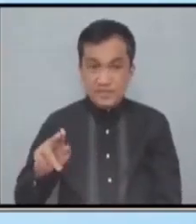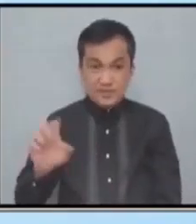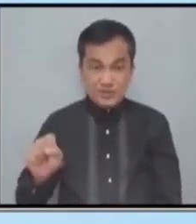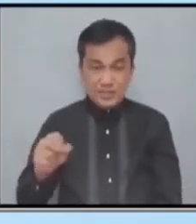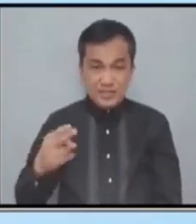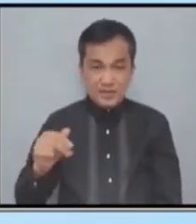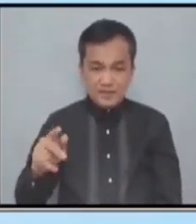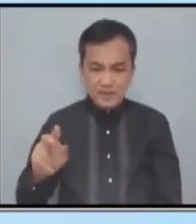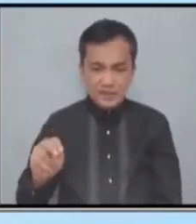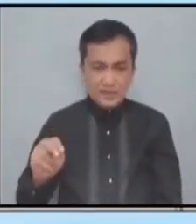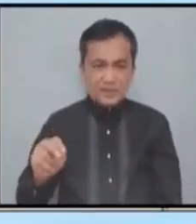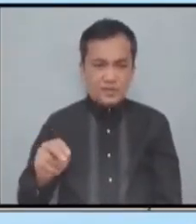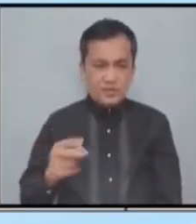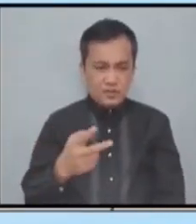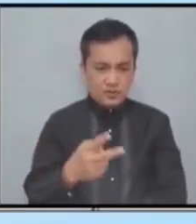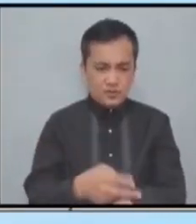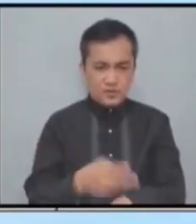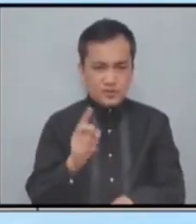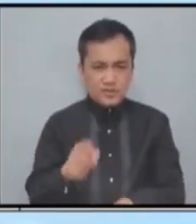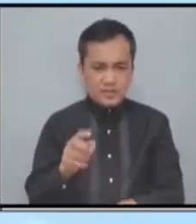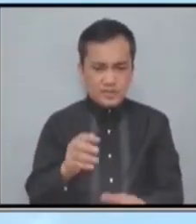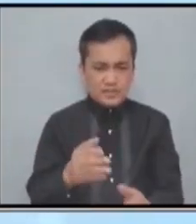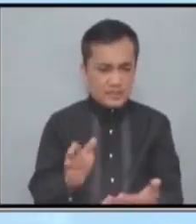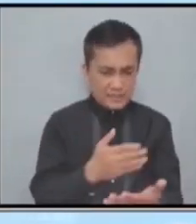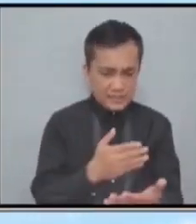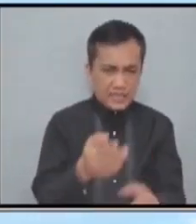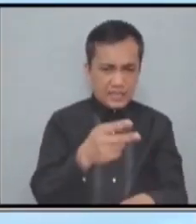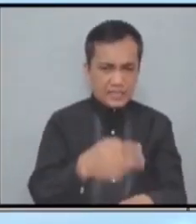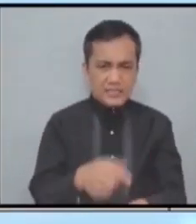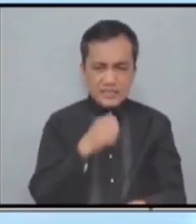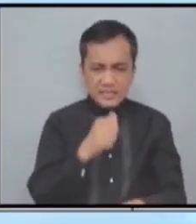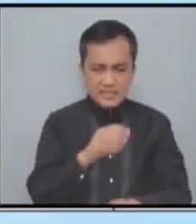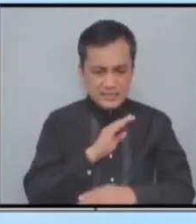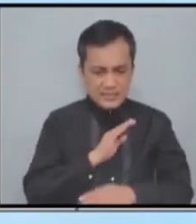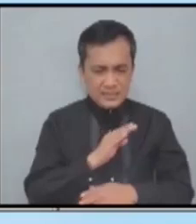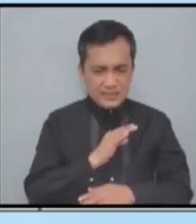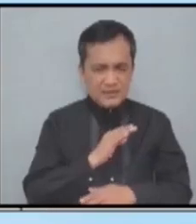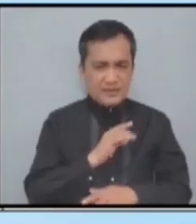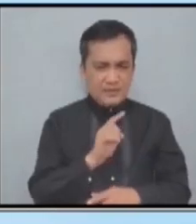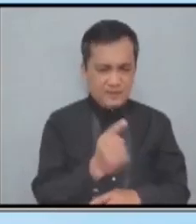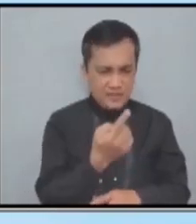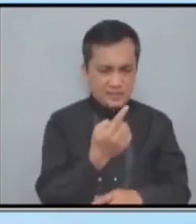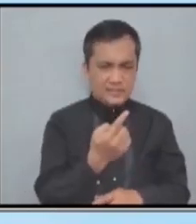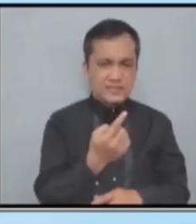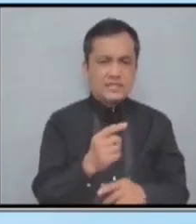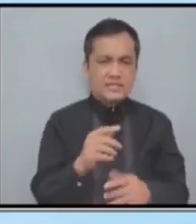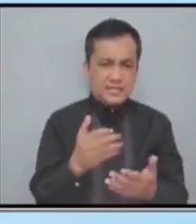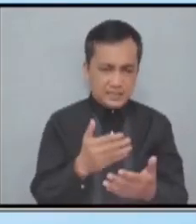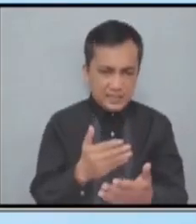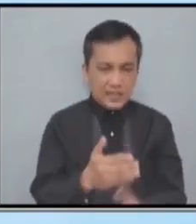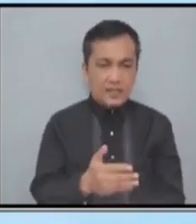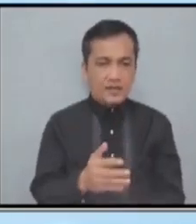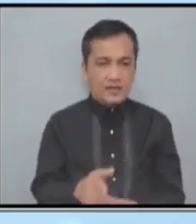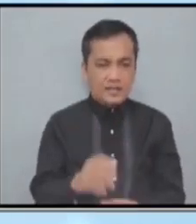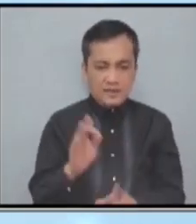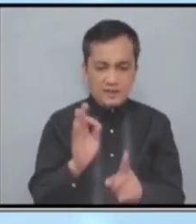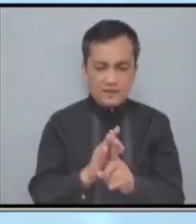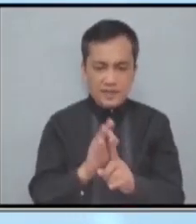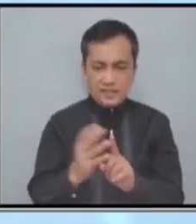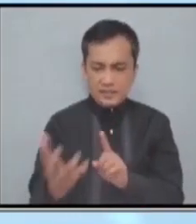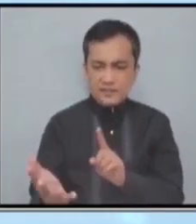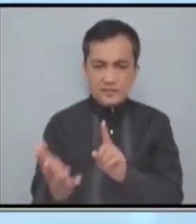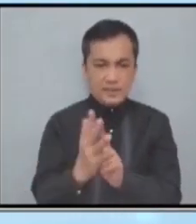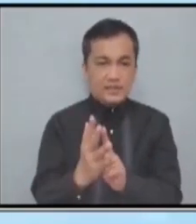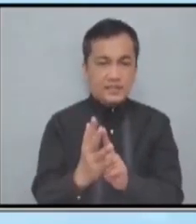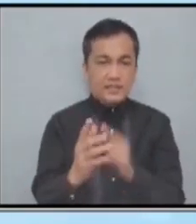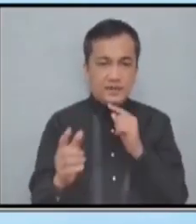pa itong pinerform ng K-pop star dahil hindi siya satisfied sa kanyang unang performance. Ang fan meet na ito ay parte ng kanyang